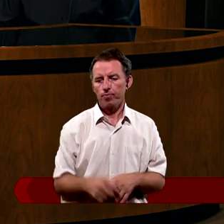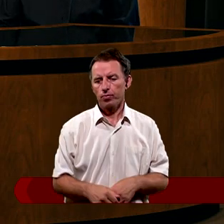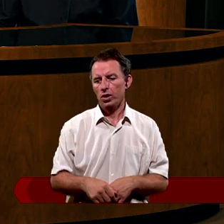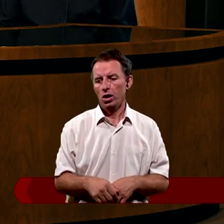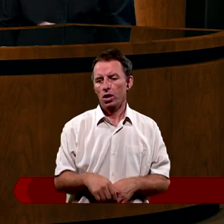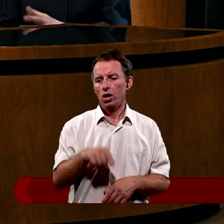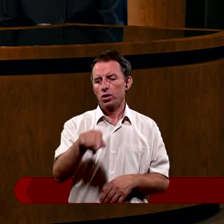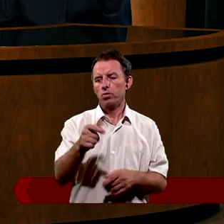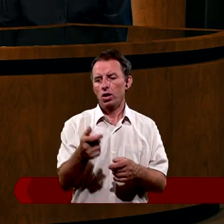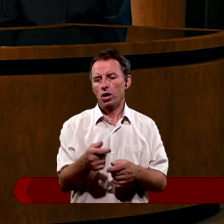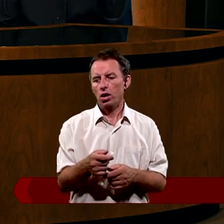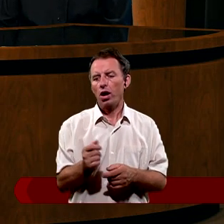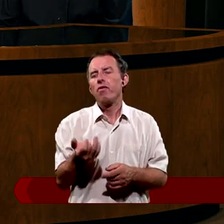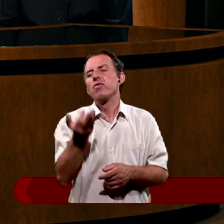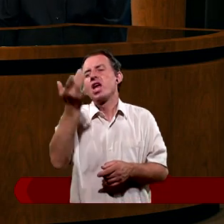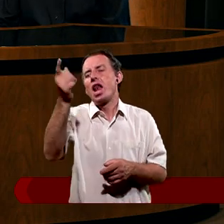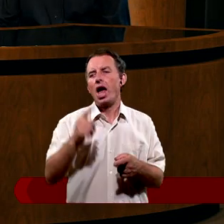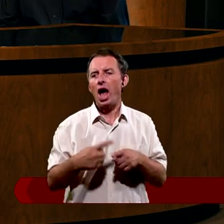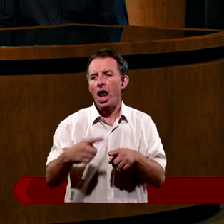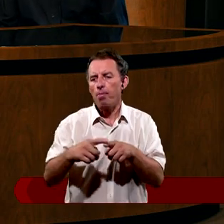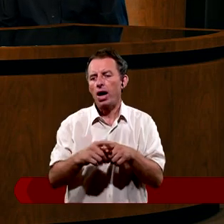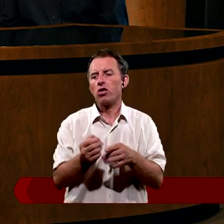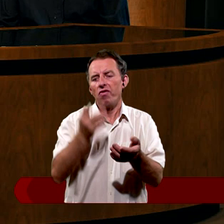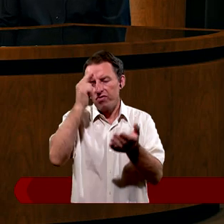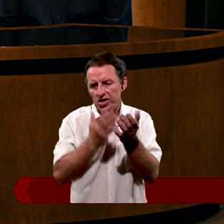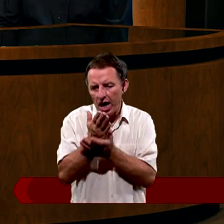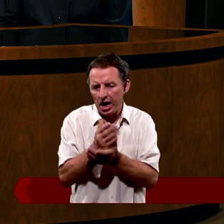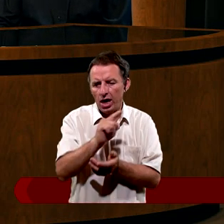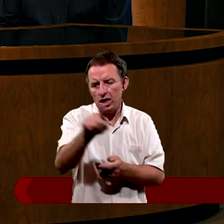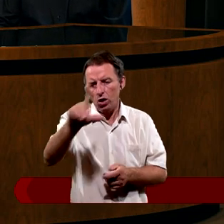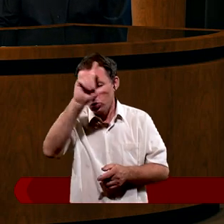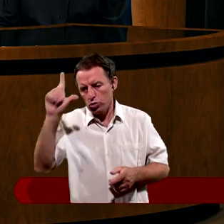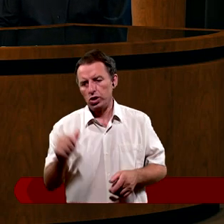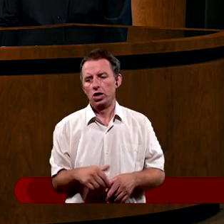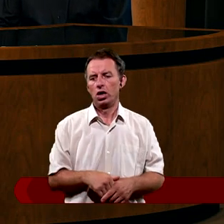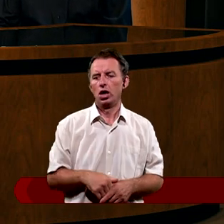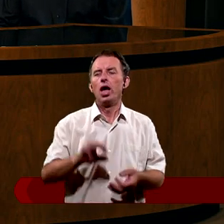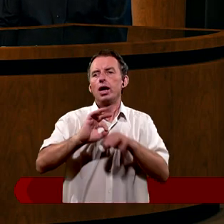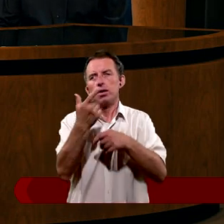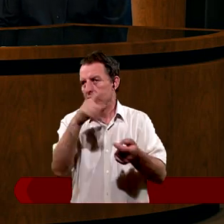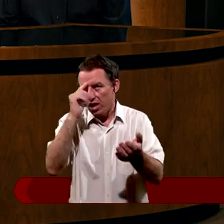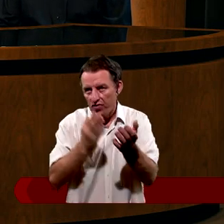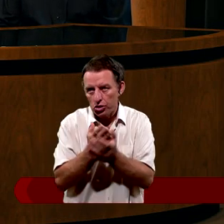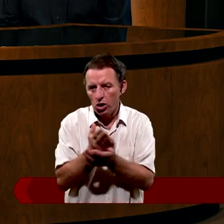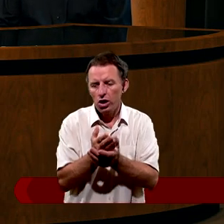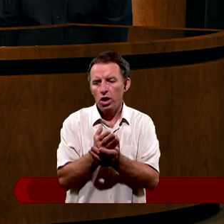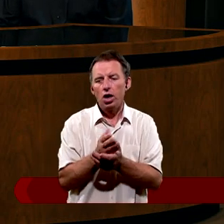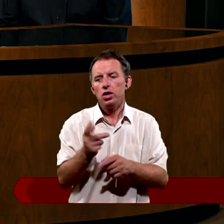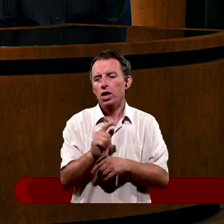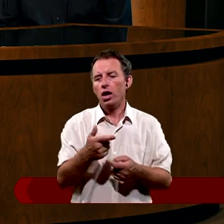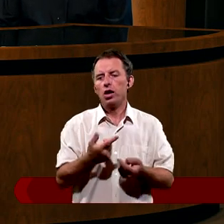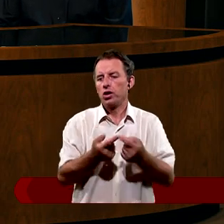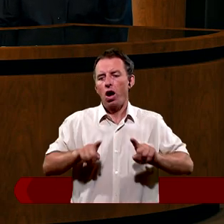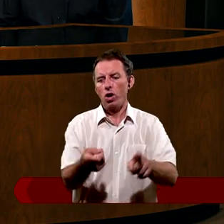Tak. Kiedy myślę o tym tekście, to tutaj jest wiele elementów. Po pierwsze, wiara tych ludzi, że gdyby nie wierzyli, to by